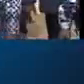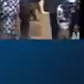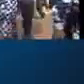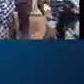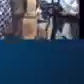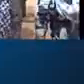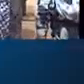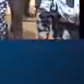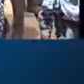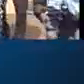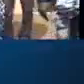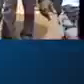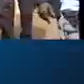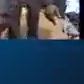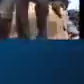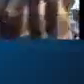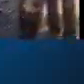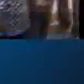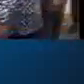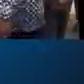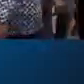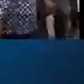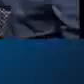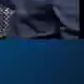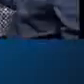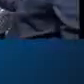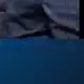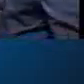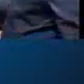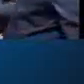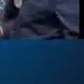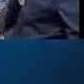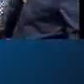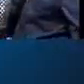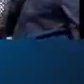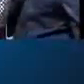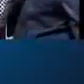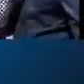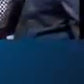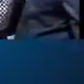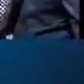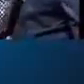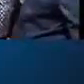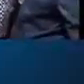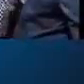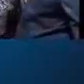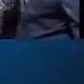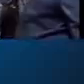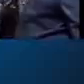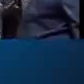paix, gage de développement. Il est revenu sur l'alliance RHDP, une alliance qui gagne.